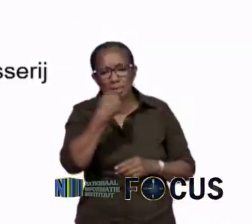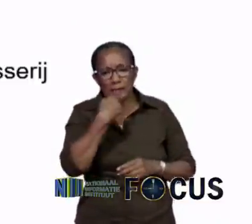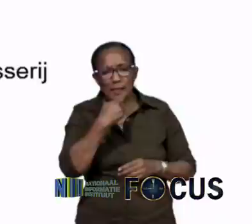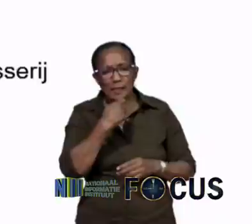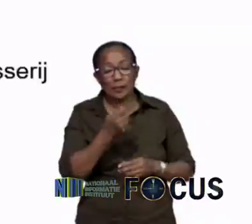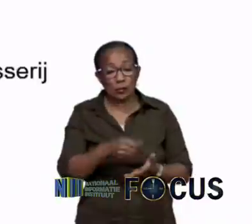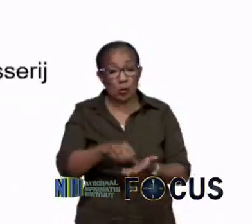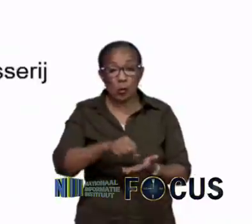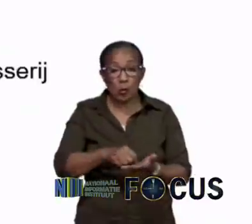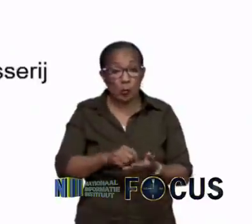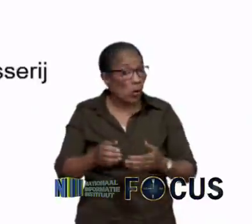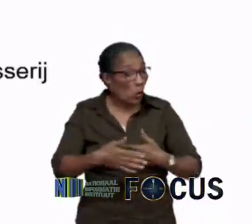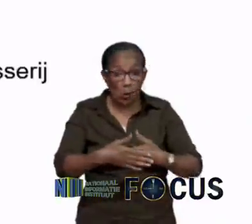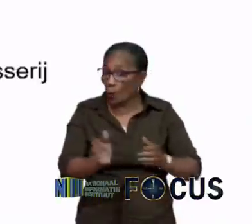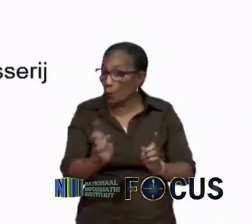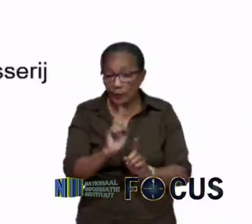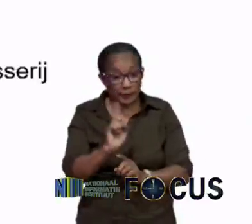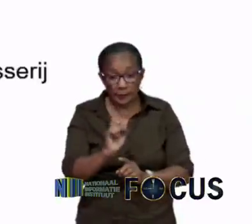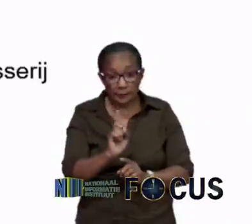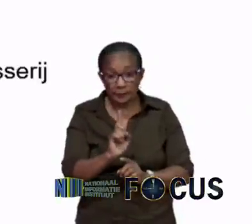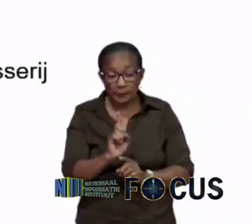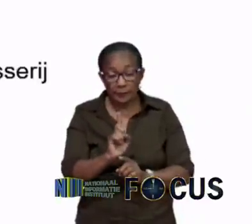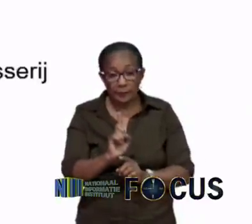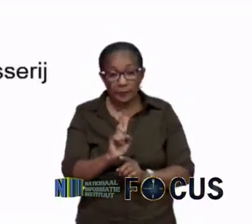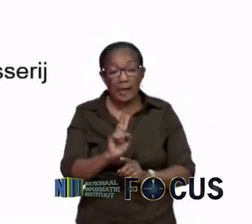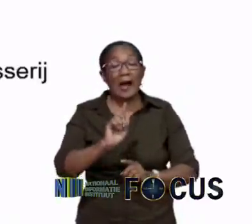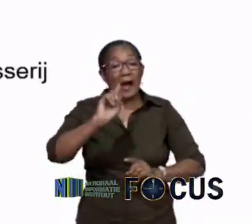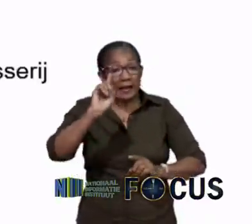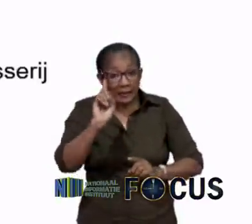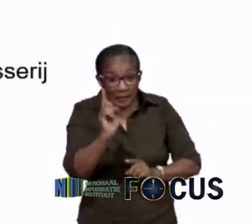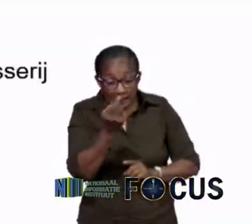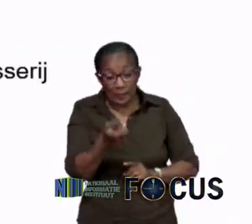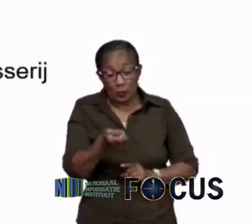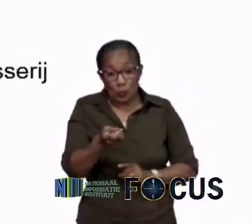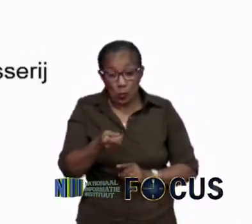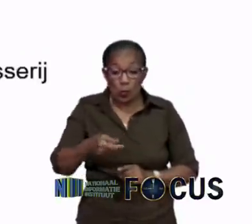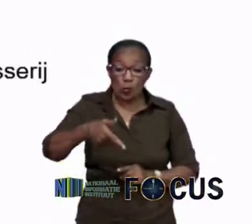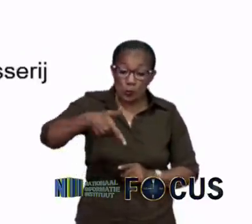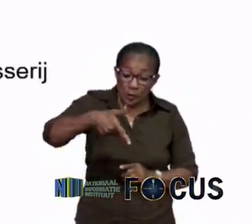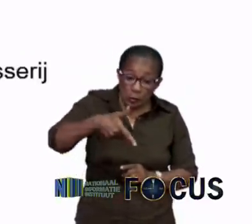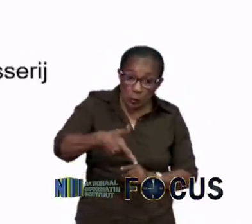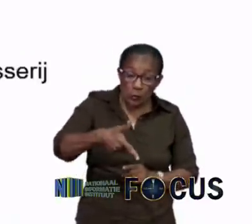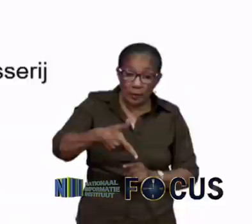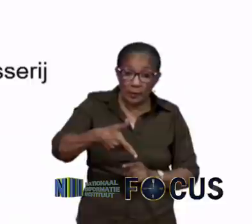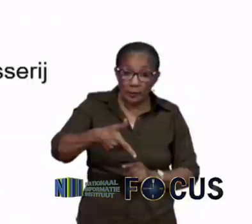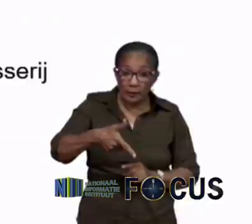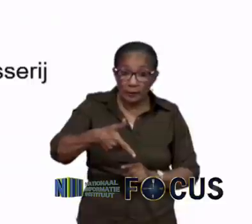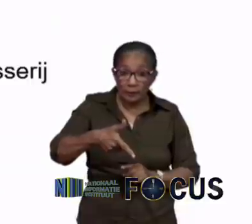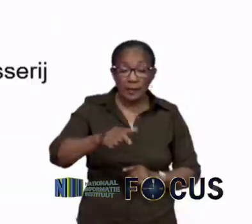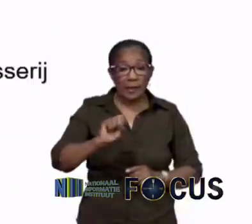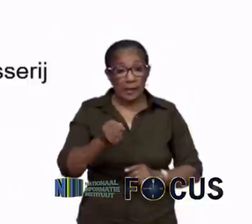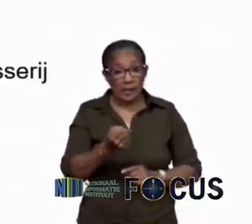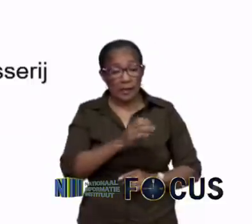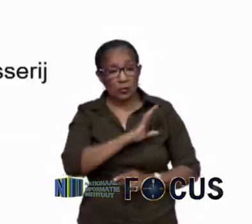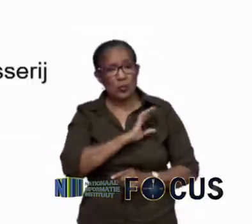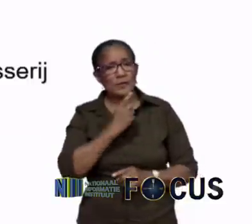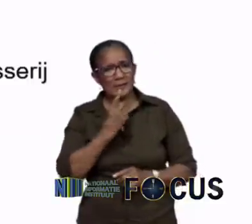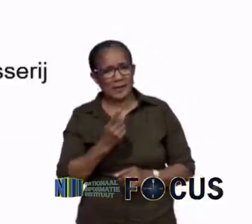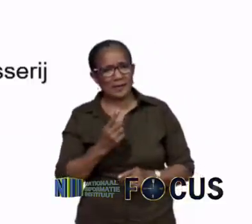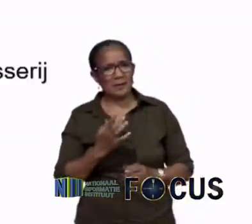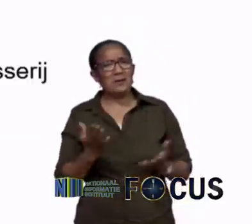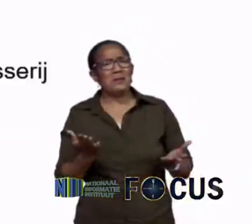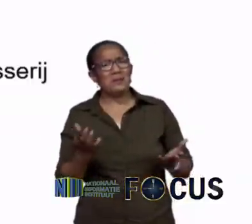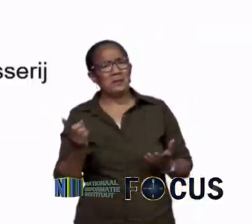wenkri dati no opo ikan go buy you ben sina na nga you smear medala ikan tak ook to mama